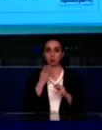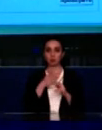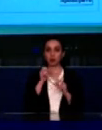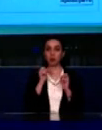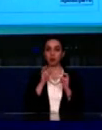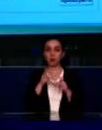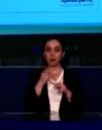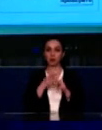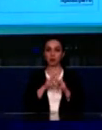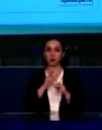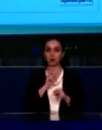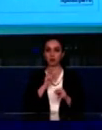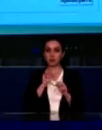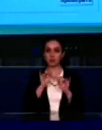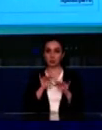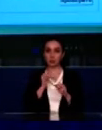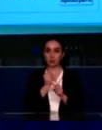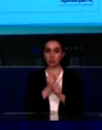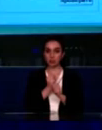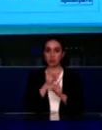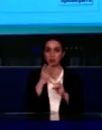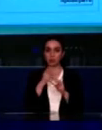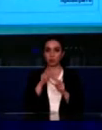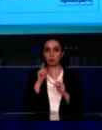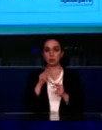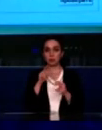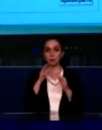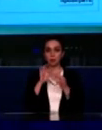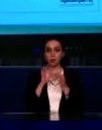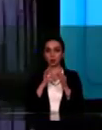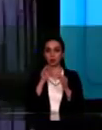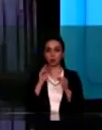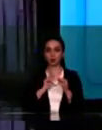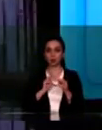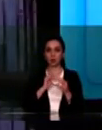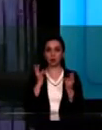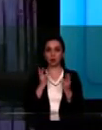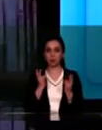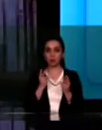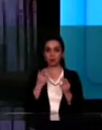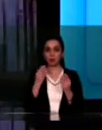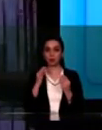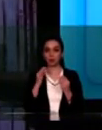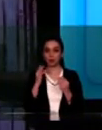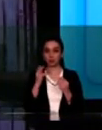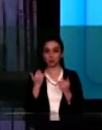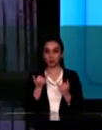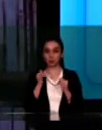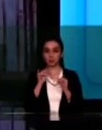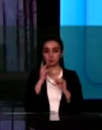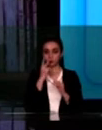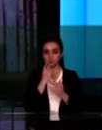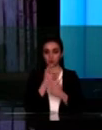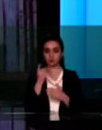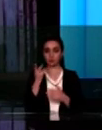делается. Сегодня давайте проверим, как это приложение должно у нас работать. Итак, запускаем наше